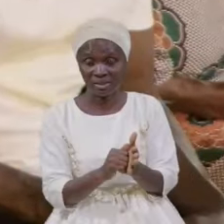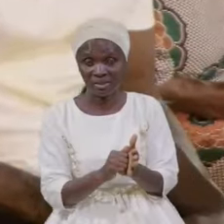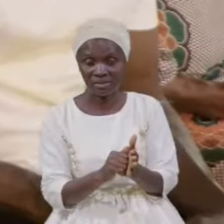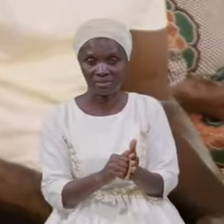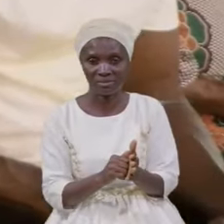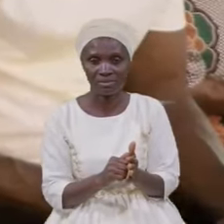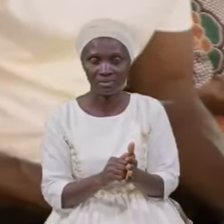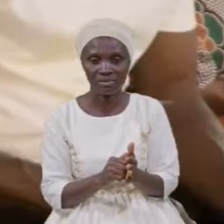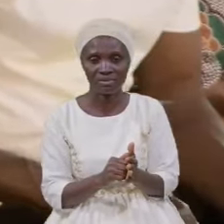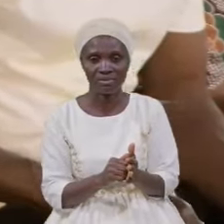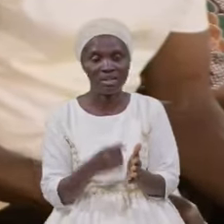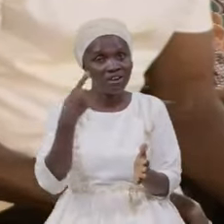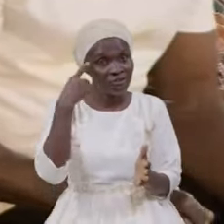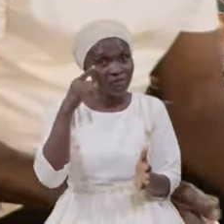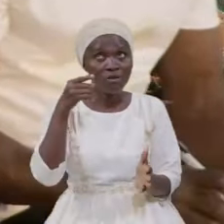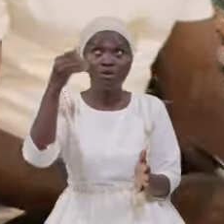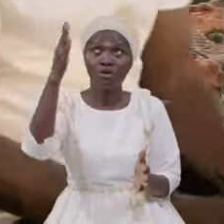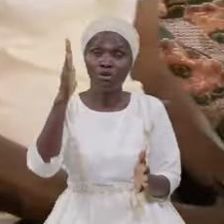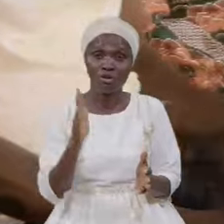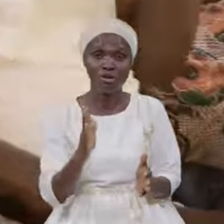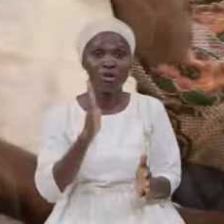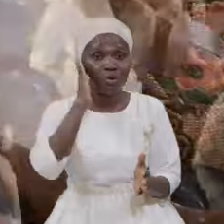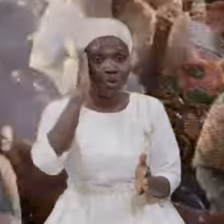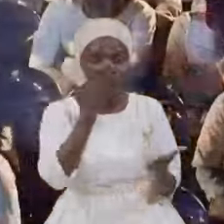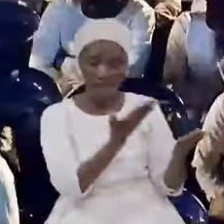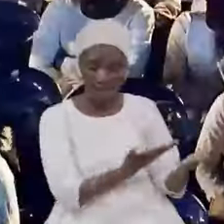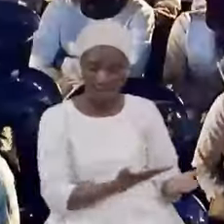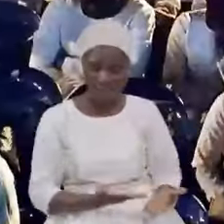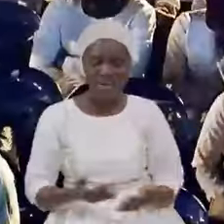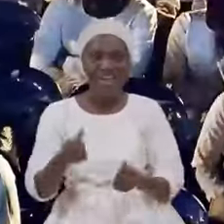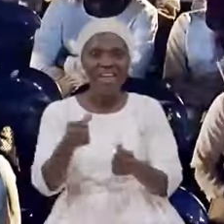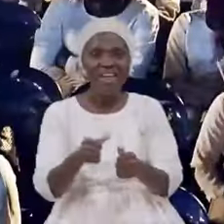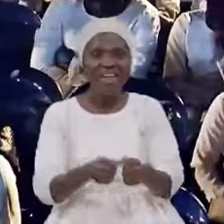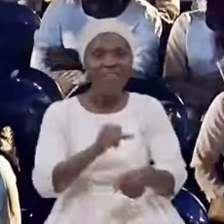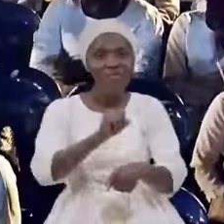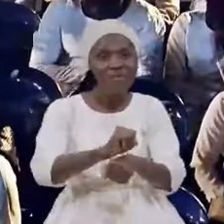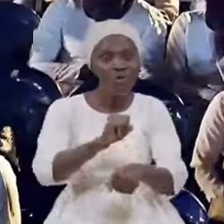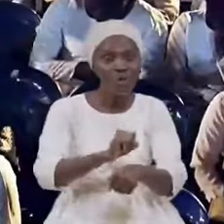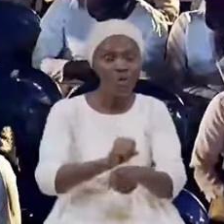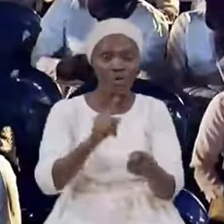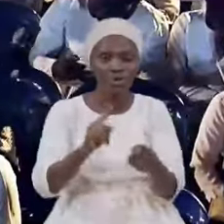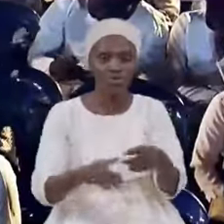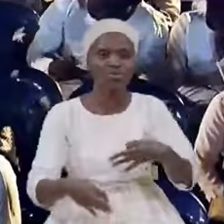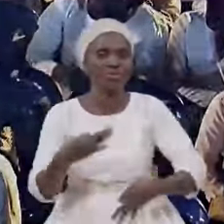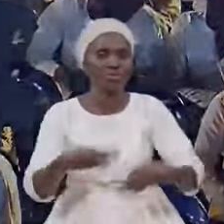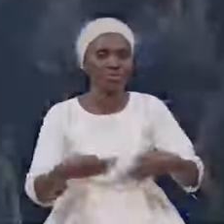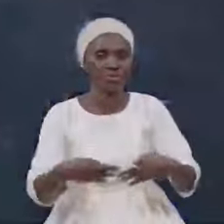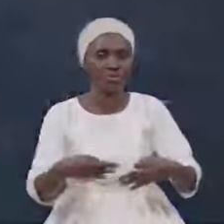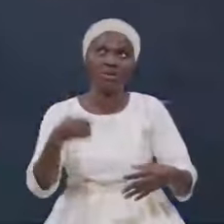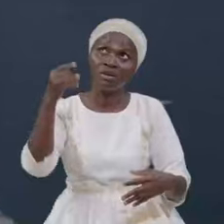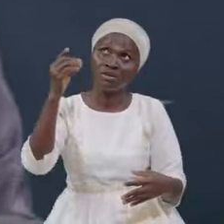Car Dieu amènera toute œuvre en jugement. Dieu amènera toute